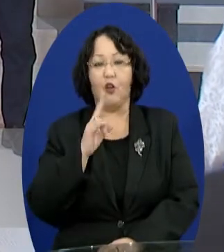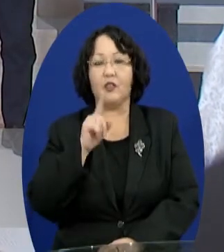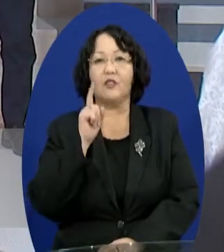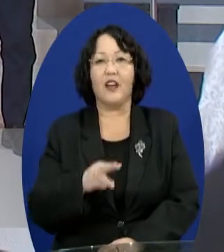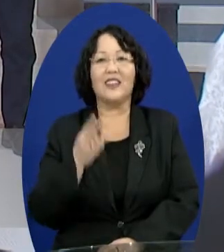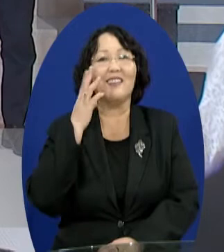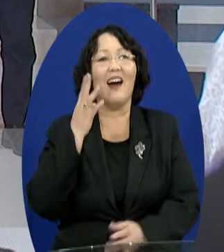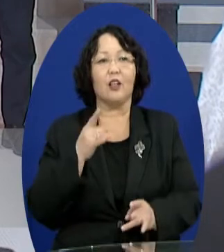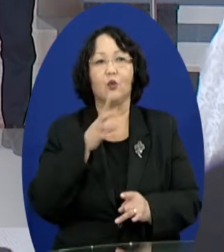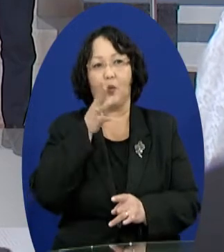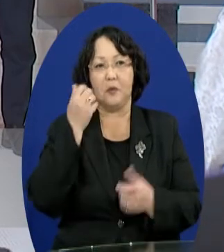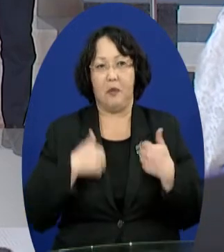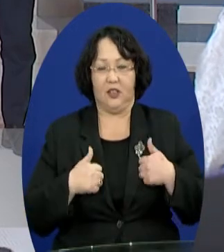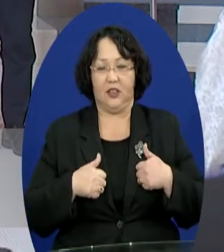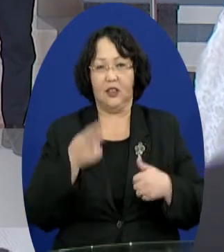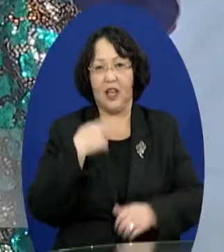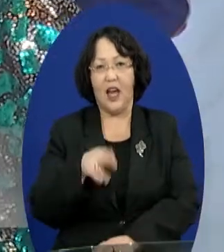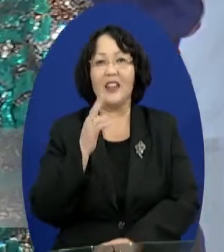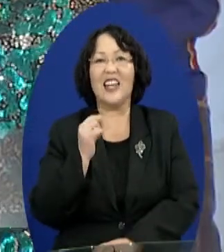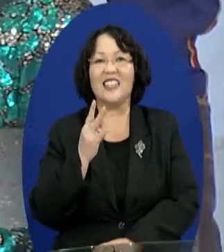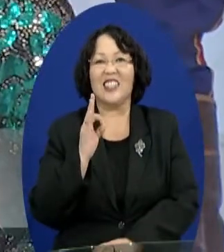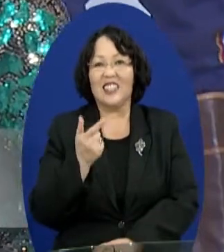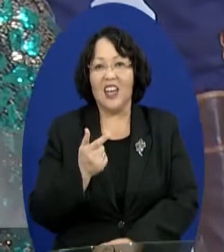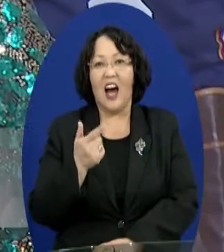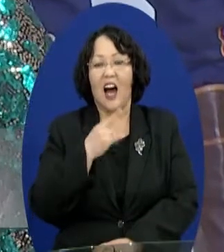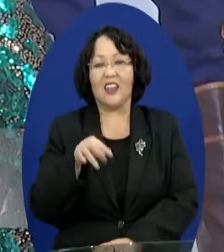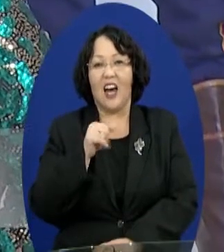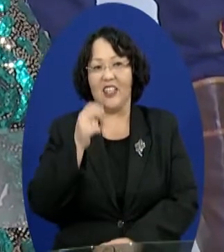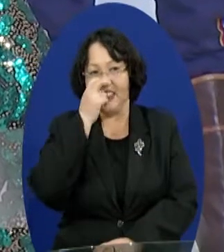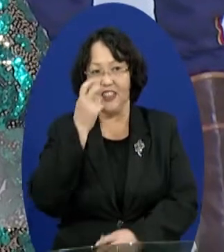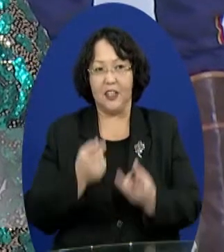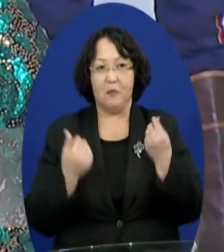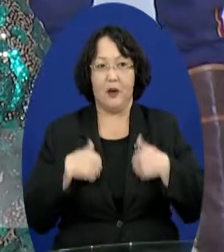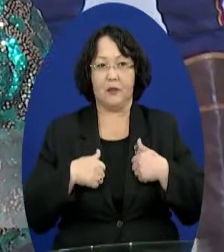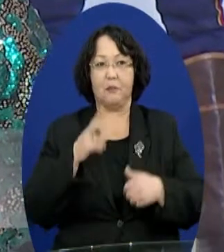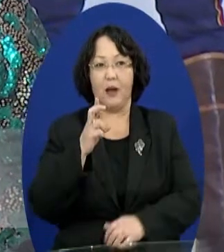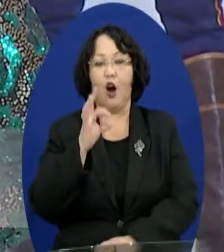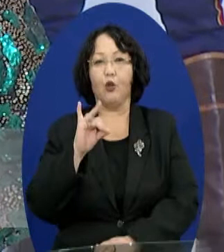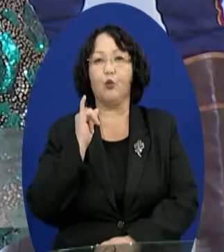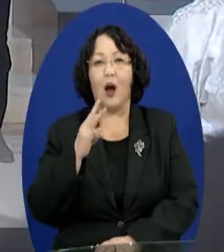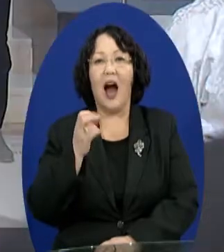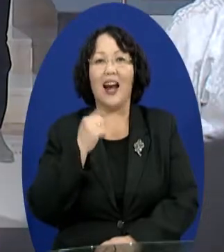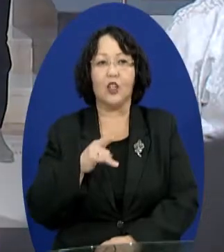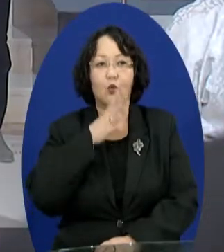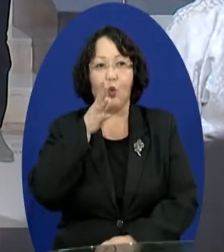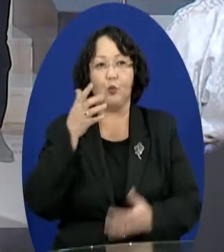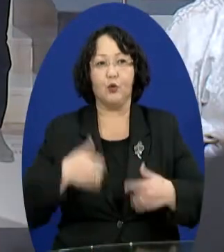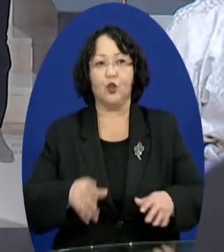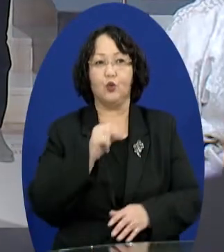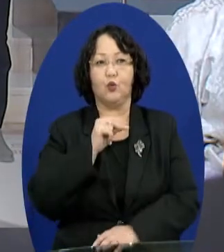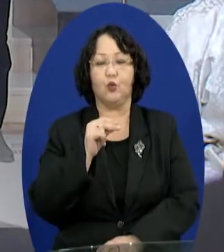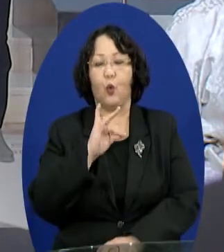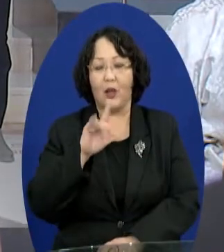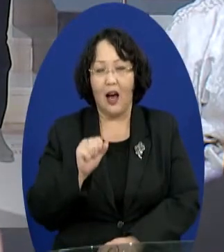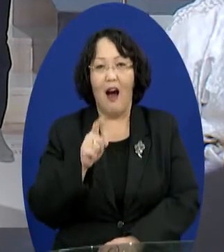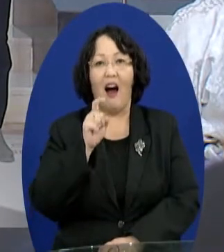багш Дассүвгийн Нандин Цэцэг, Хадгаа циркийн дасгалжуулагч багш Батжуулууны оюун, Ардын дуу үжгийн чуулгын Хаан Инти чуулгын